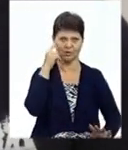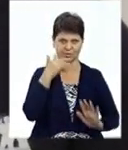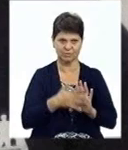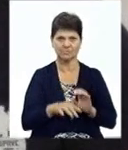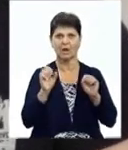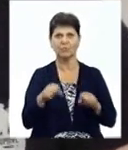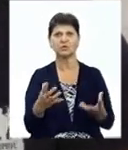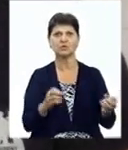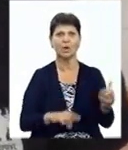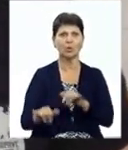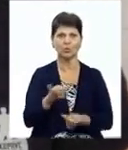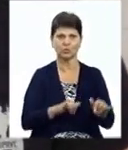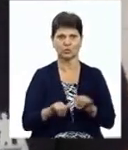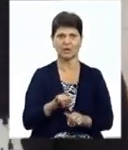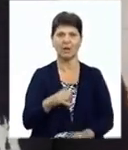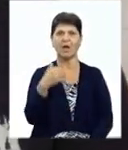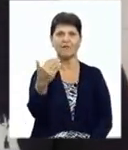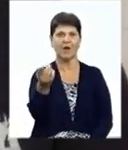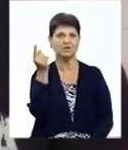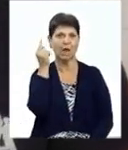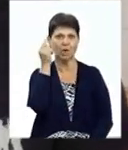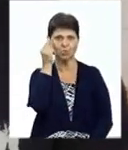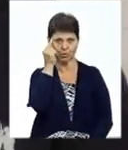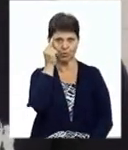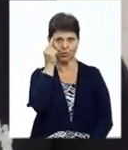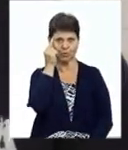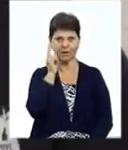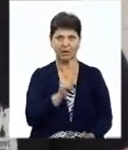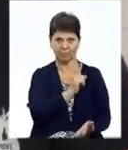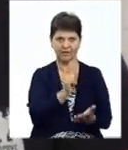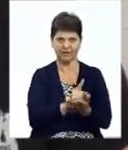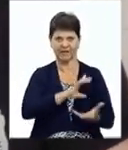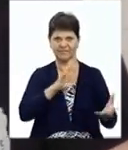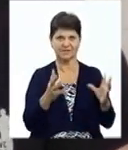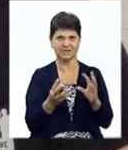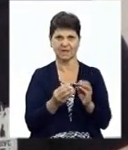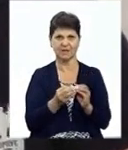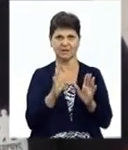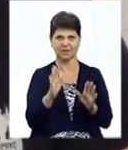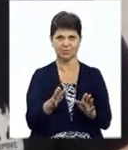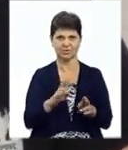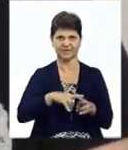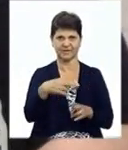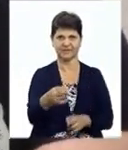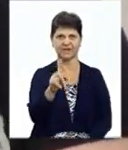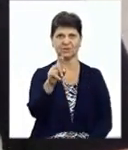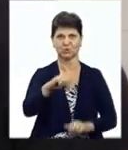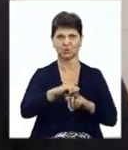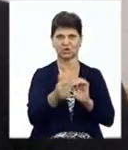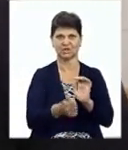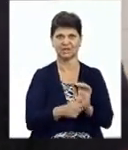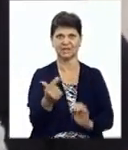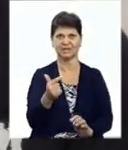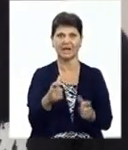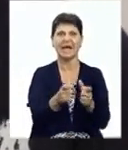ще кудись. І ви, от, ваша думка на це нормально взагалі, що ну, будуть віддавати тих 116 гривень, якщо навіть